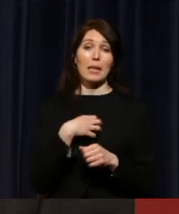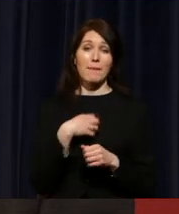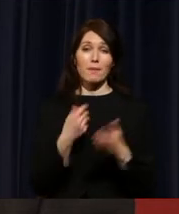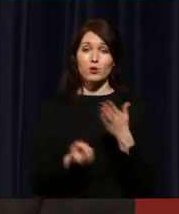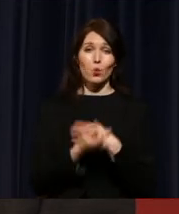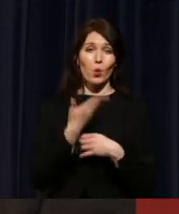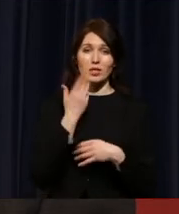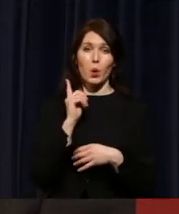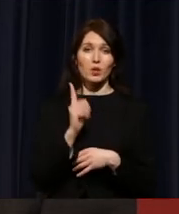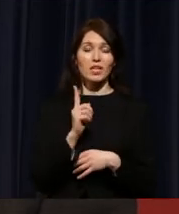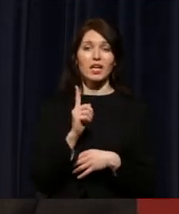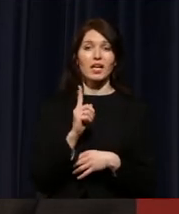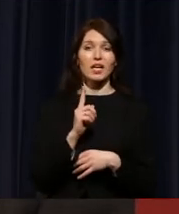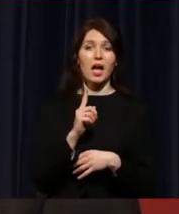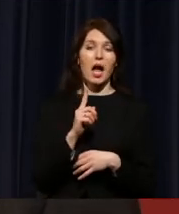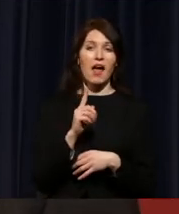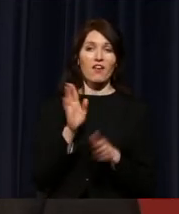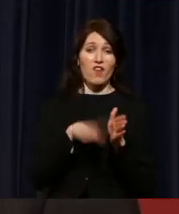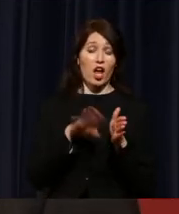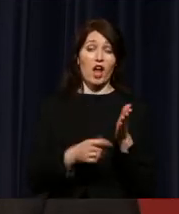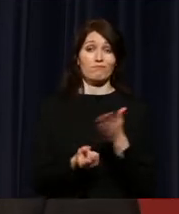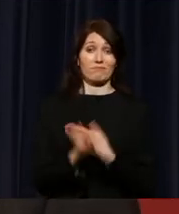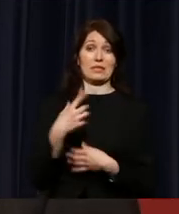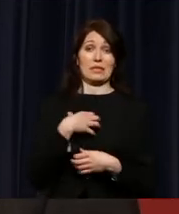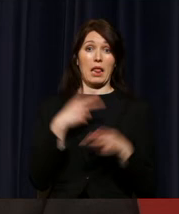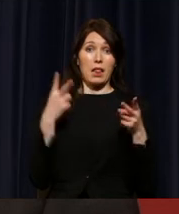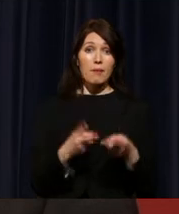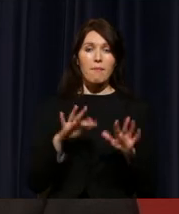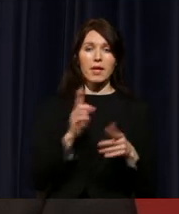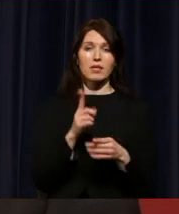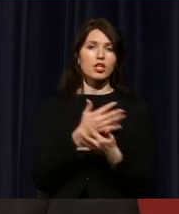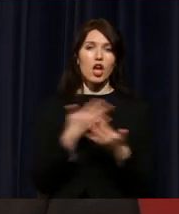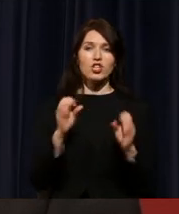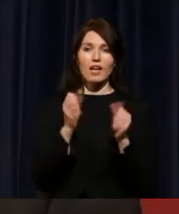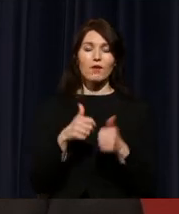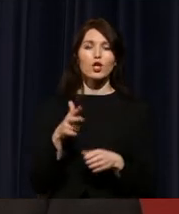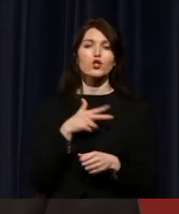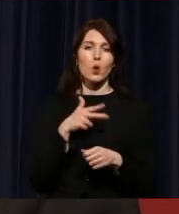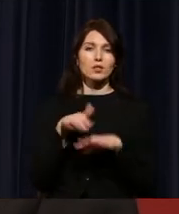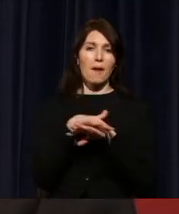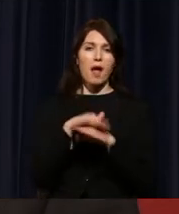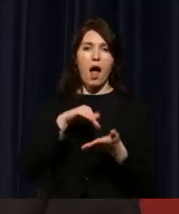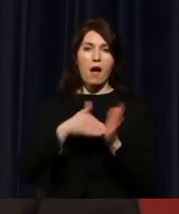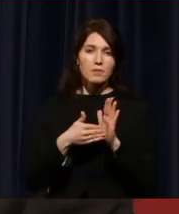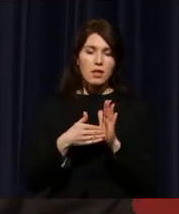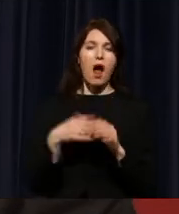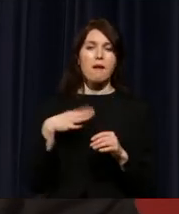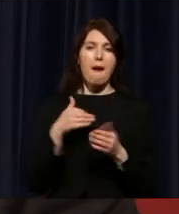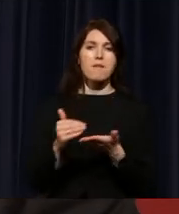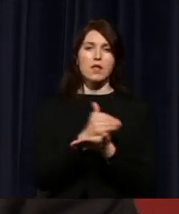rodās ne tik daudz pašas par sevi, bet tāpēc, ka ir dažādi veidi sociālie apstākļi, kāpēc viņi